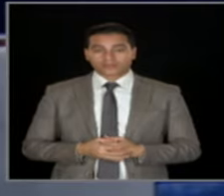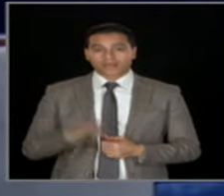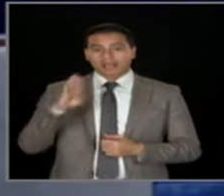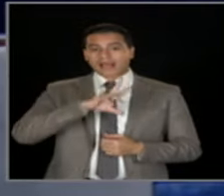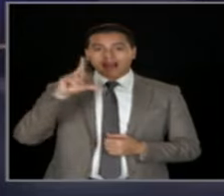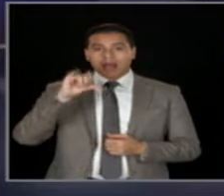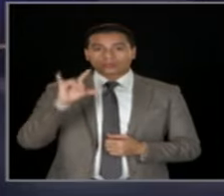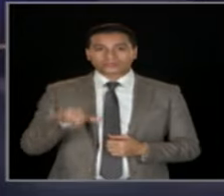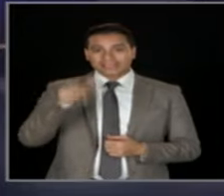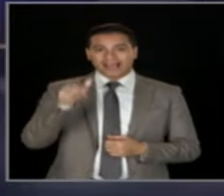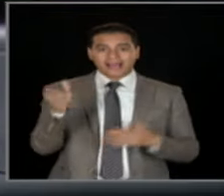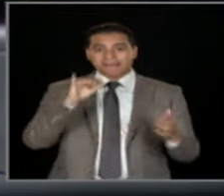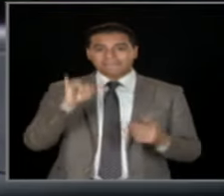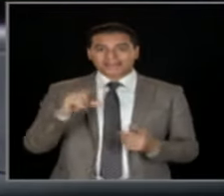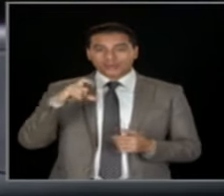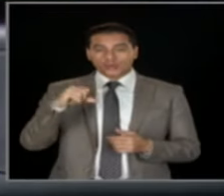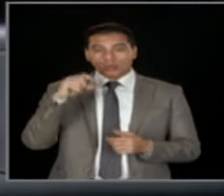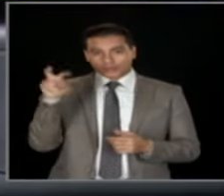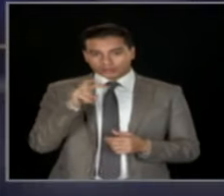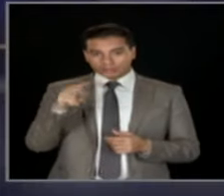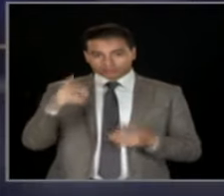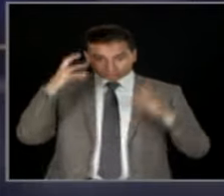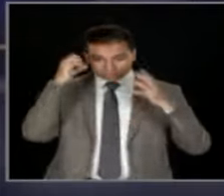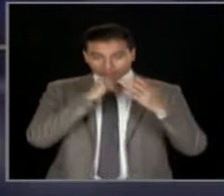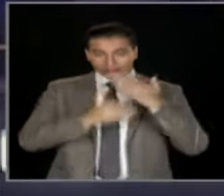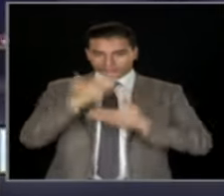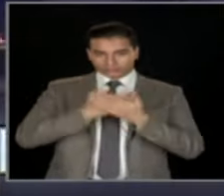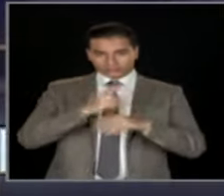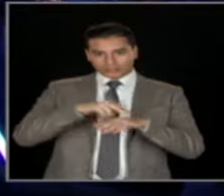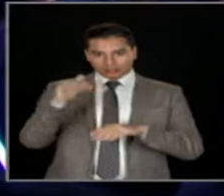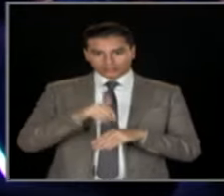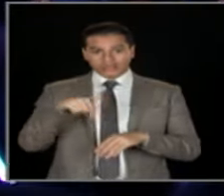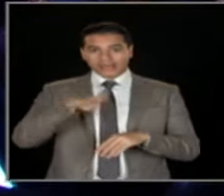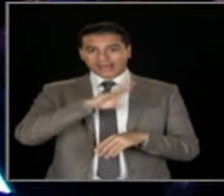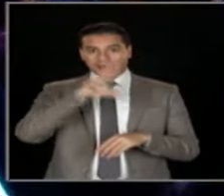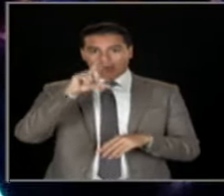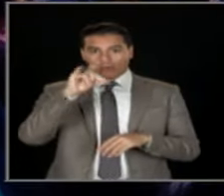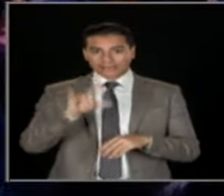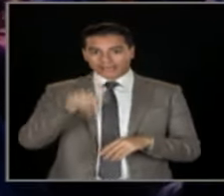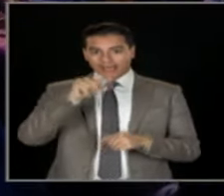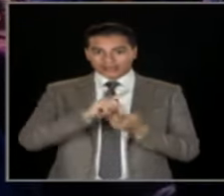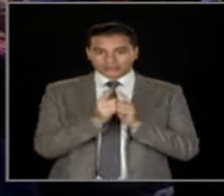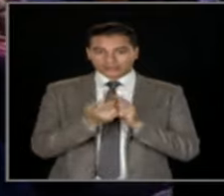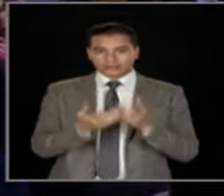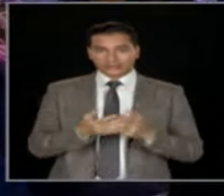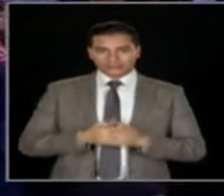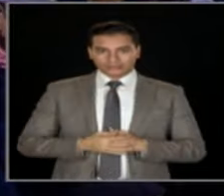كلاوديا وميدو، ميدو وكلاوديا، ميدو هتروح تسمع اغنيه وترجع لنا تاني، كلاوديا تعالي مكاني.